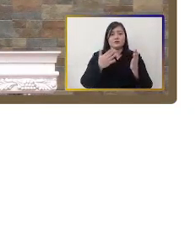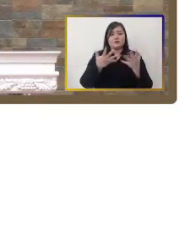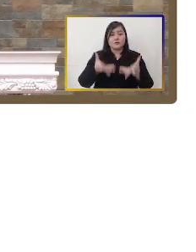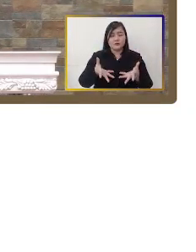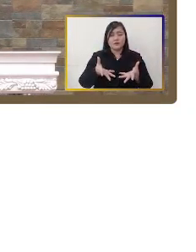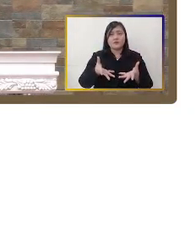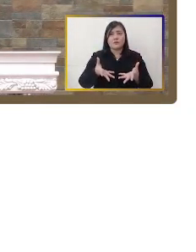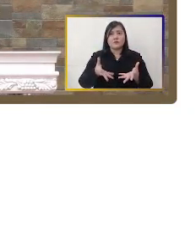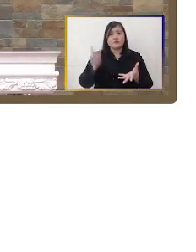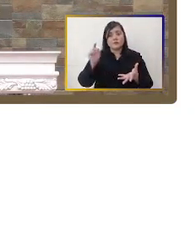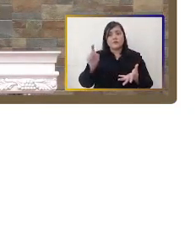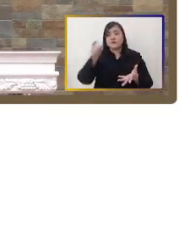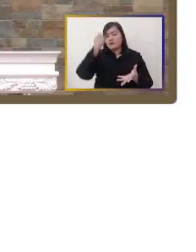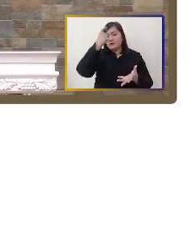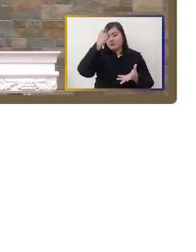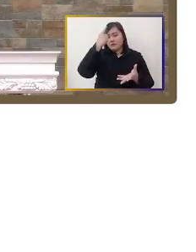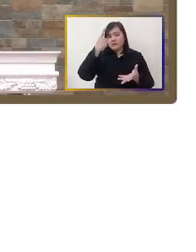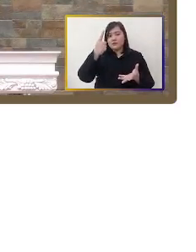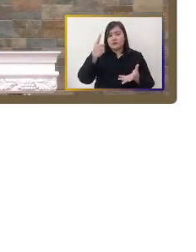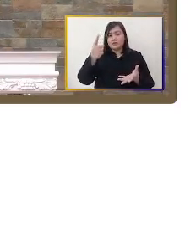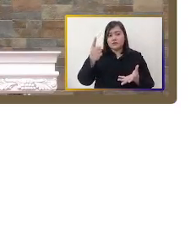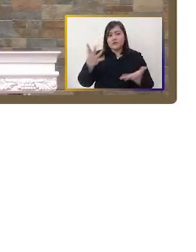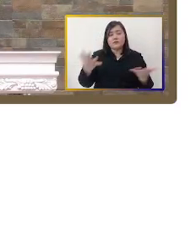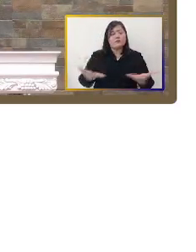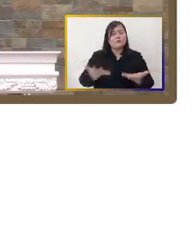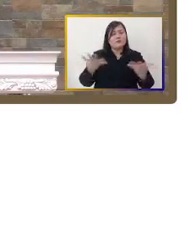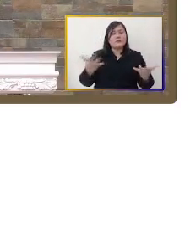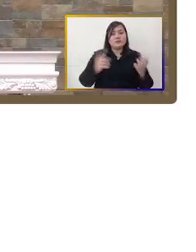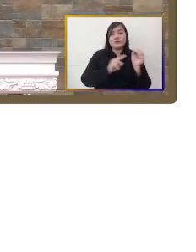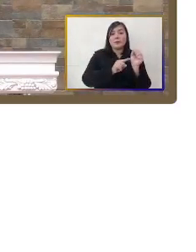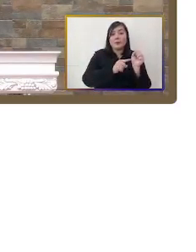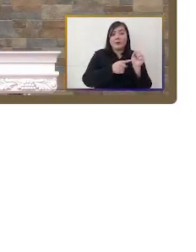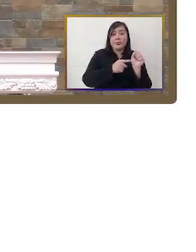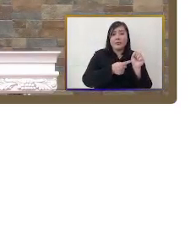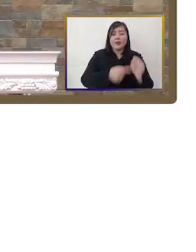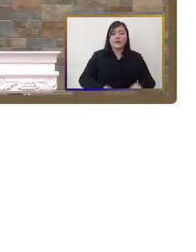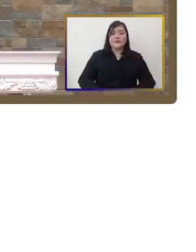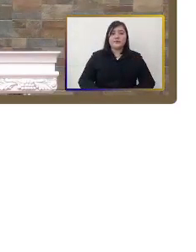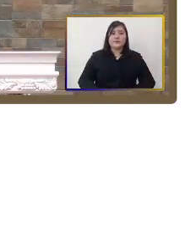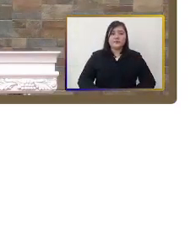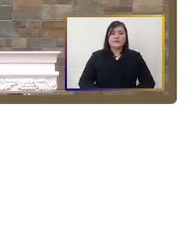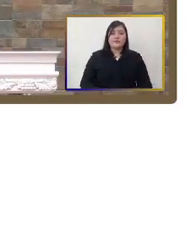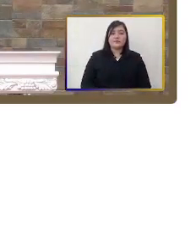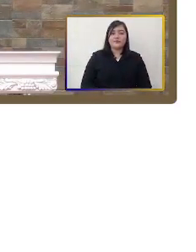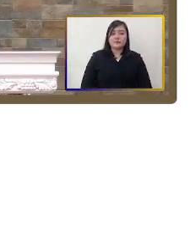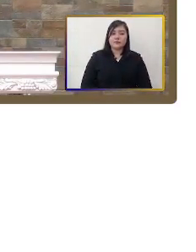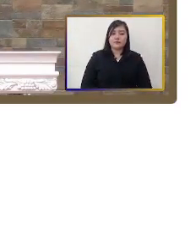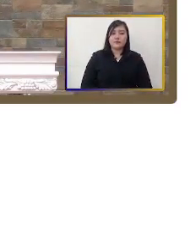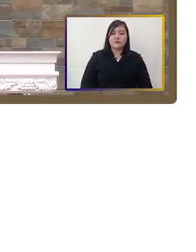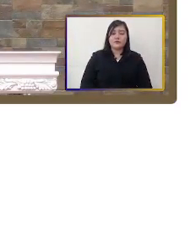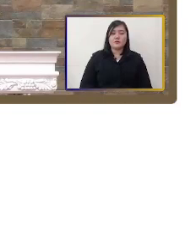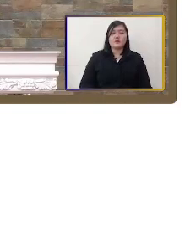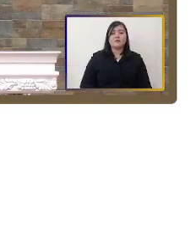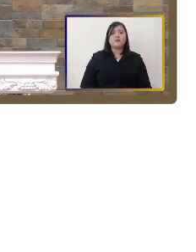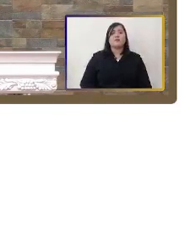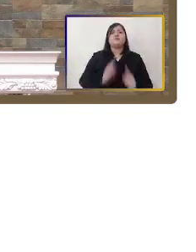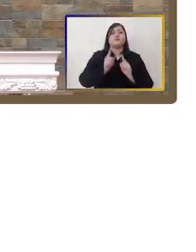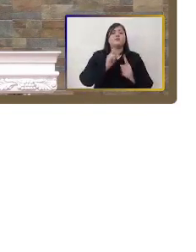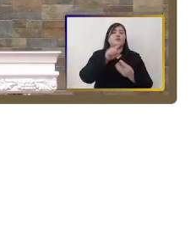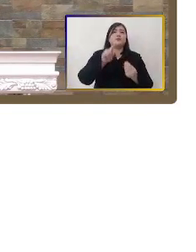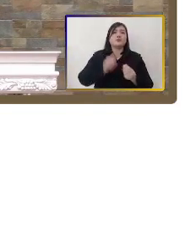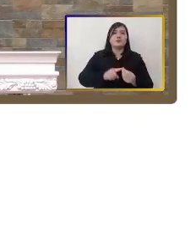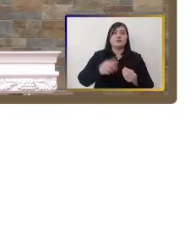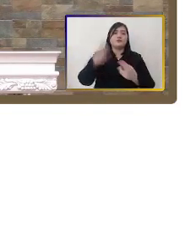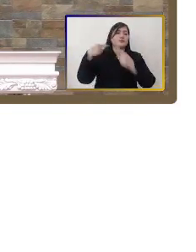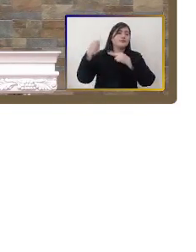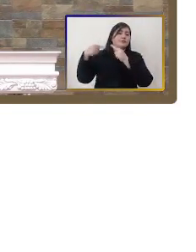kung yung kung saan nagsimula. You see, kita nyo po, ang pinapakita ko po sa inyo, as far as historical elimination is